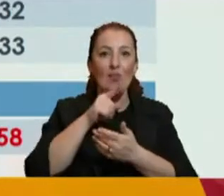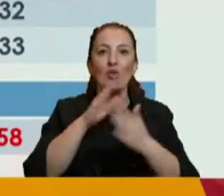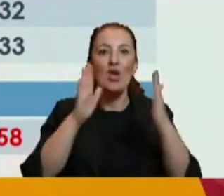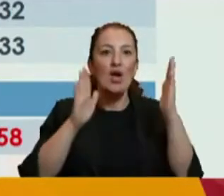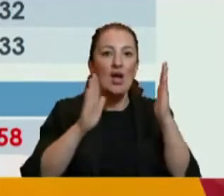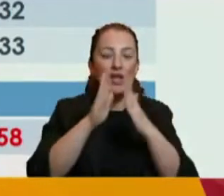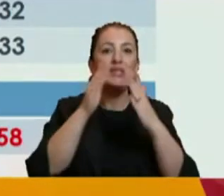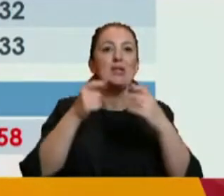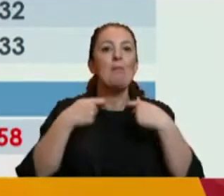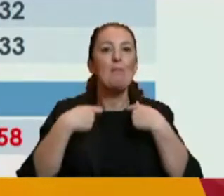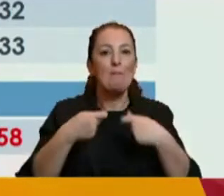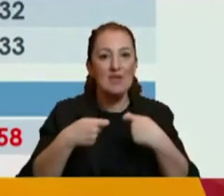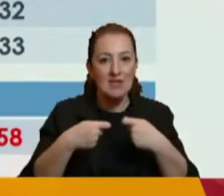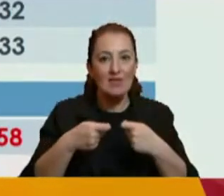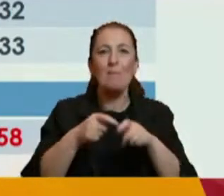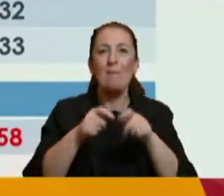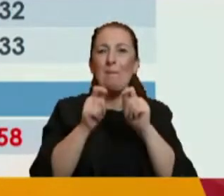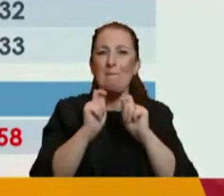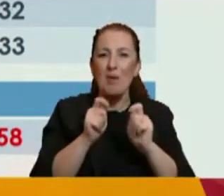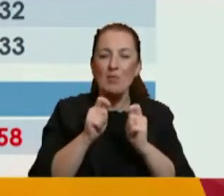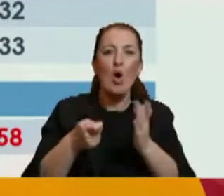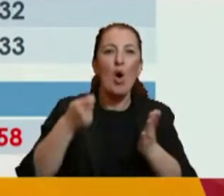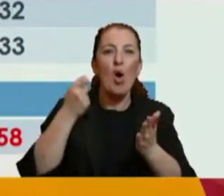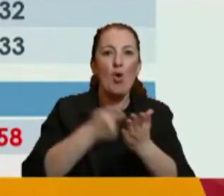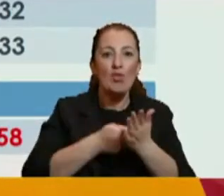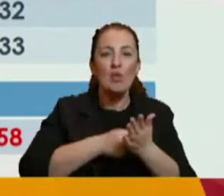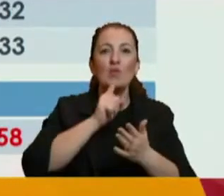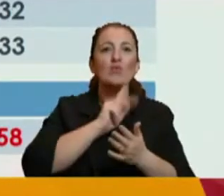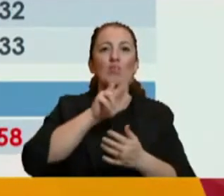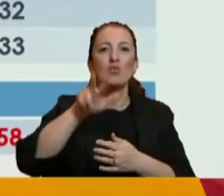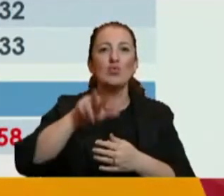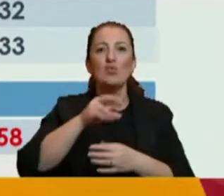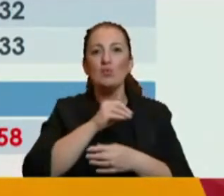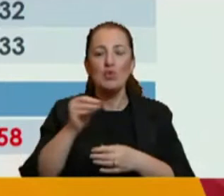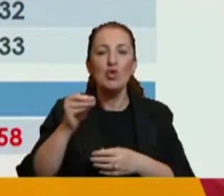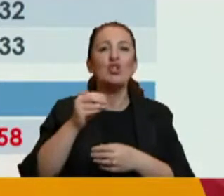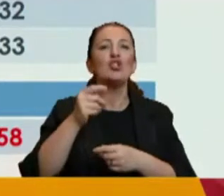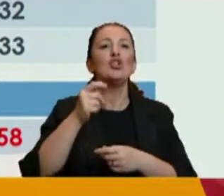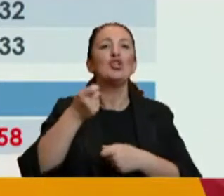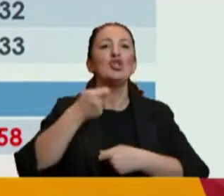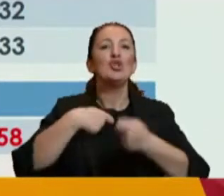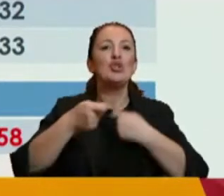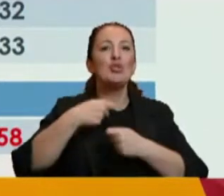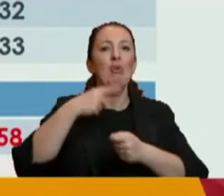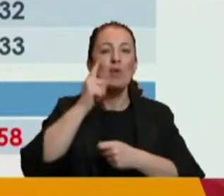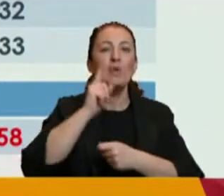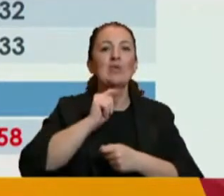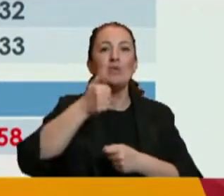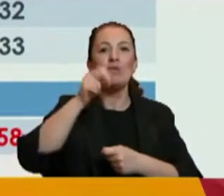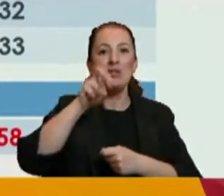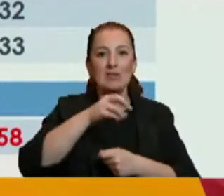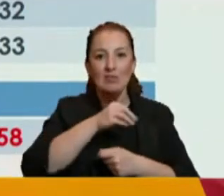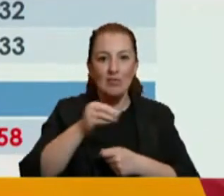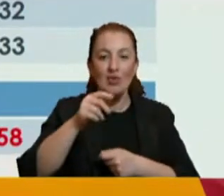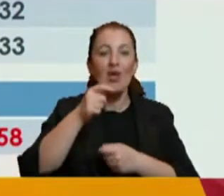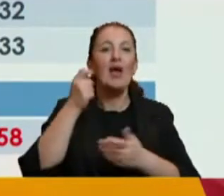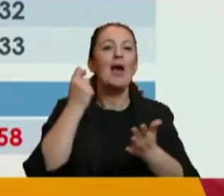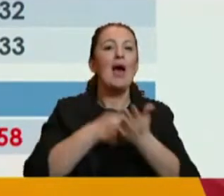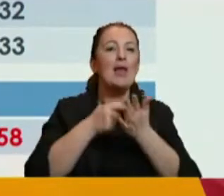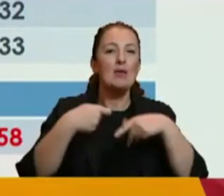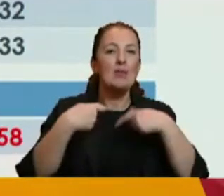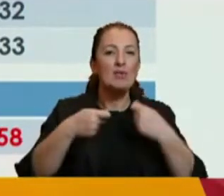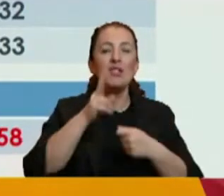giderlerimiz zorunlu ödemeler 133 milyon işletme giderleri 168 milyon yatırım harcamaları